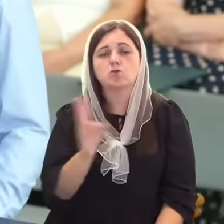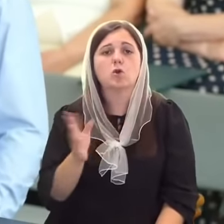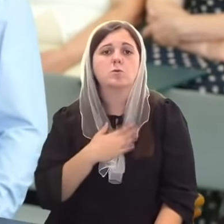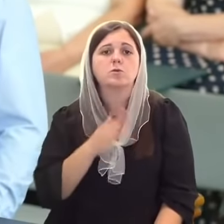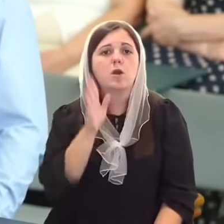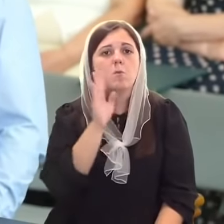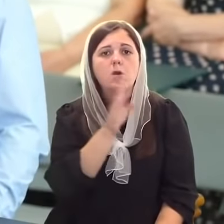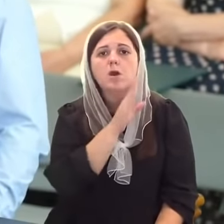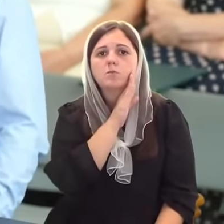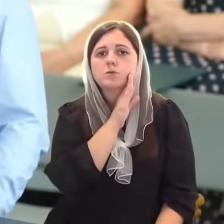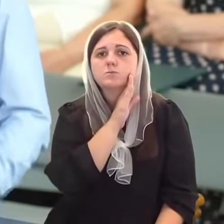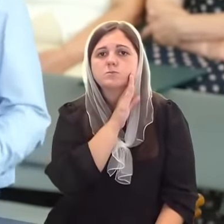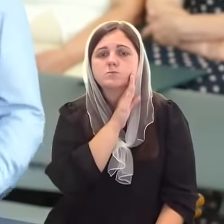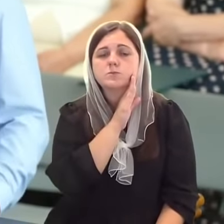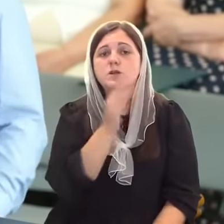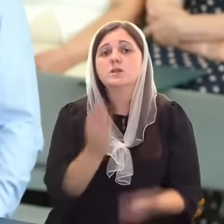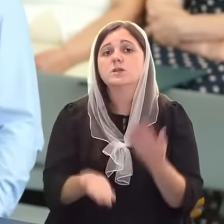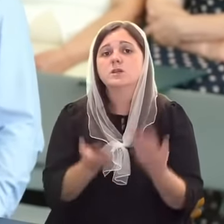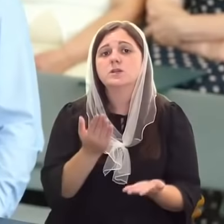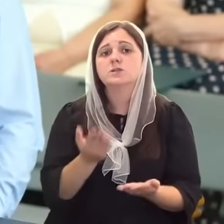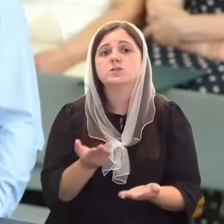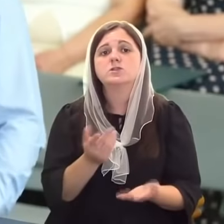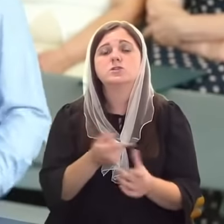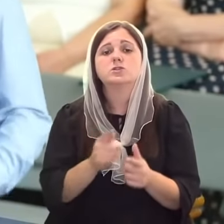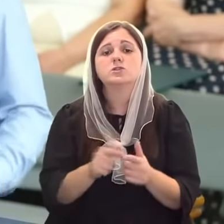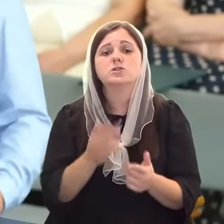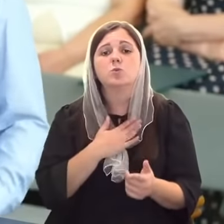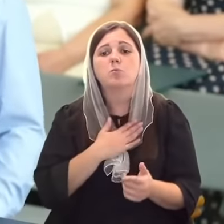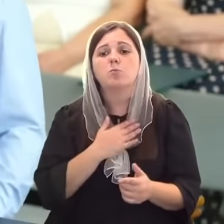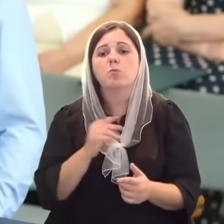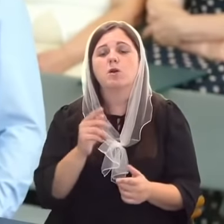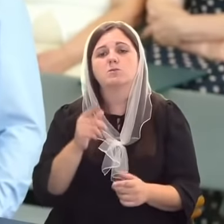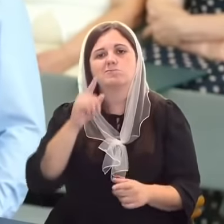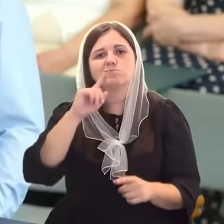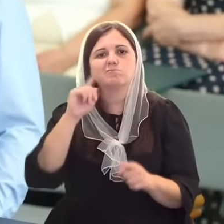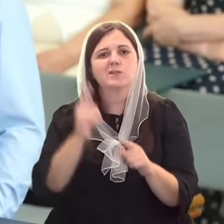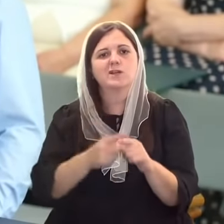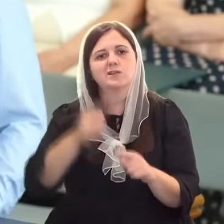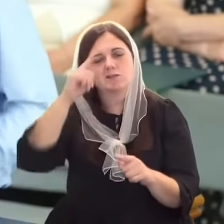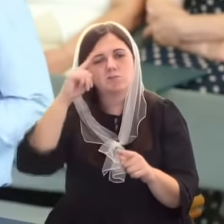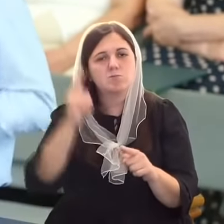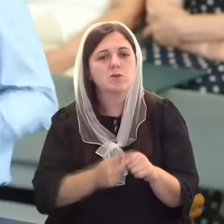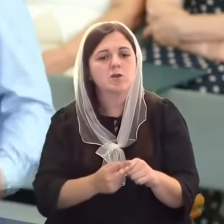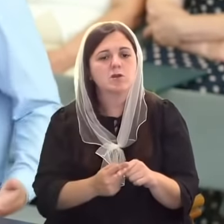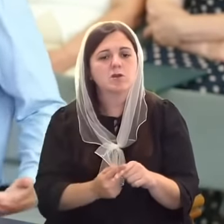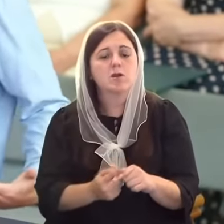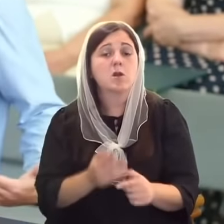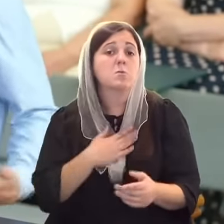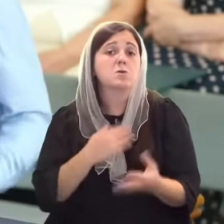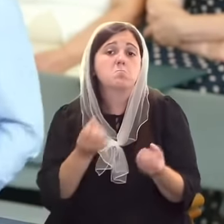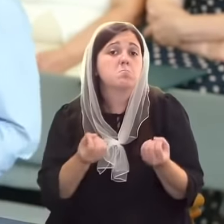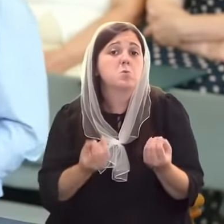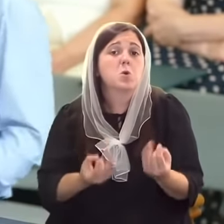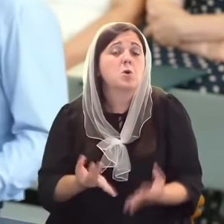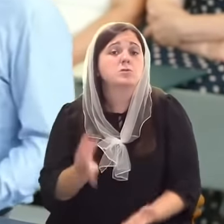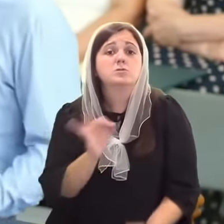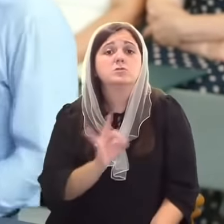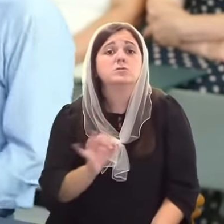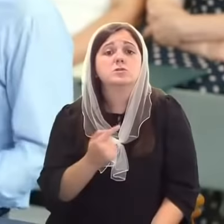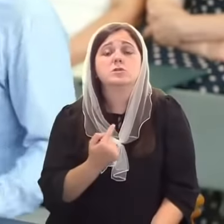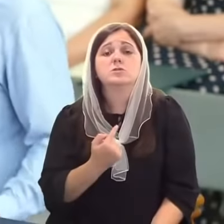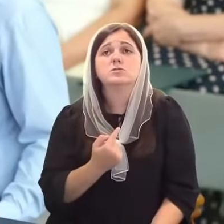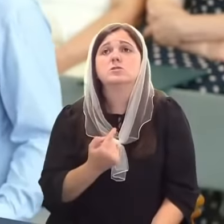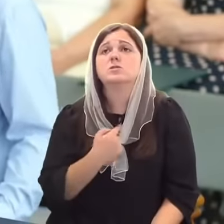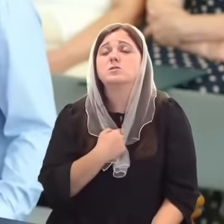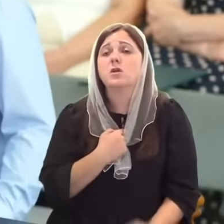моя мама, есть ли у меня братья, есть ли у меня сестры. Мне было просто интересно, я Богу говорил это